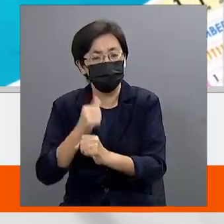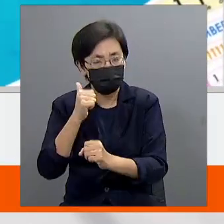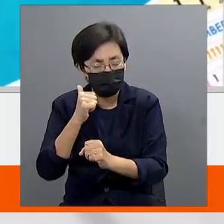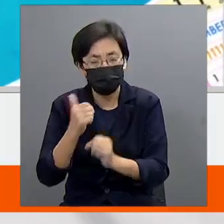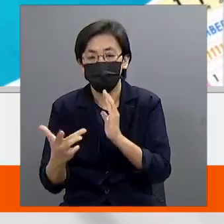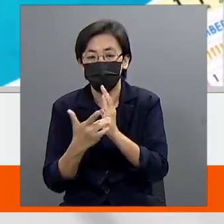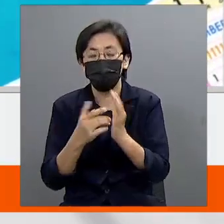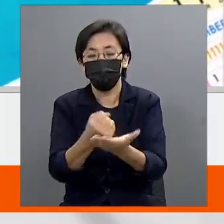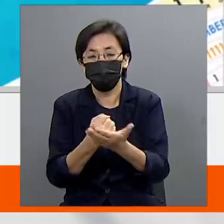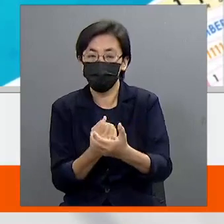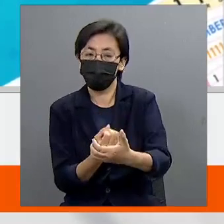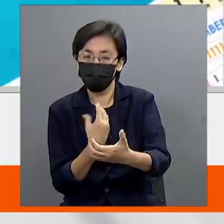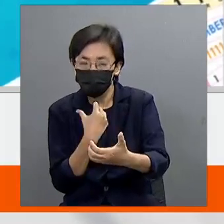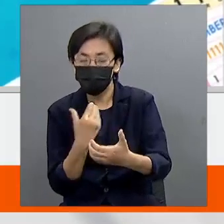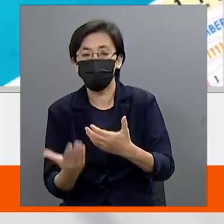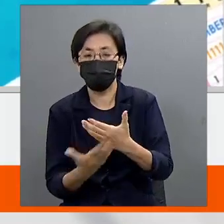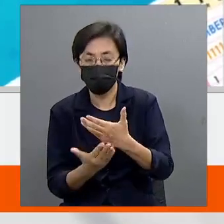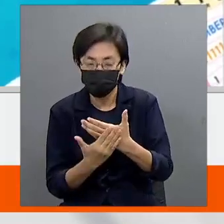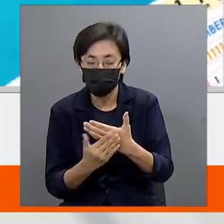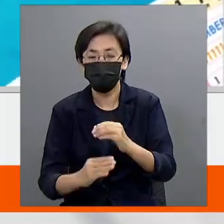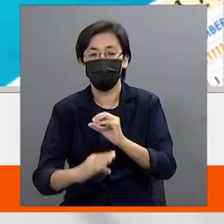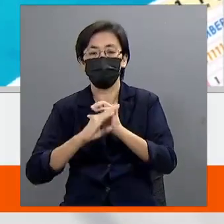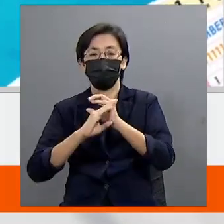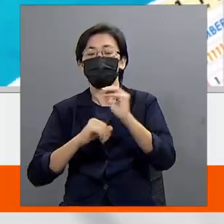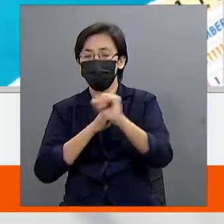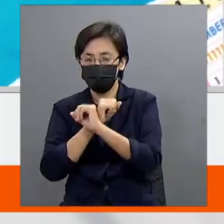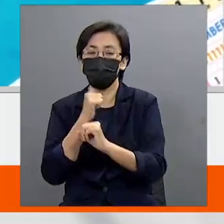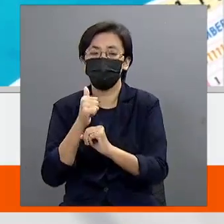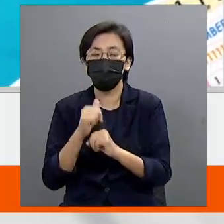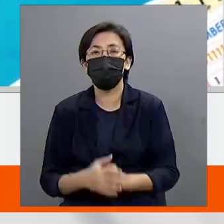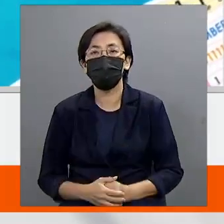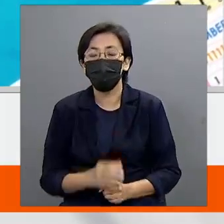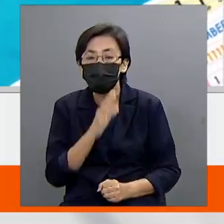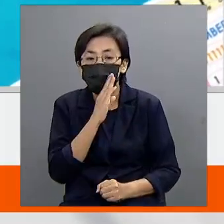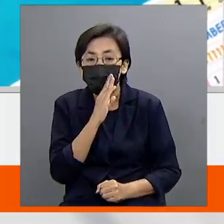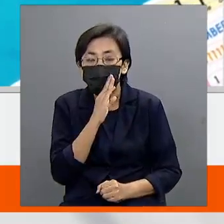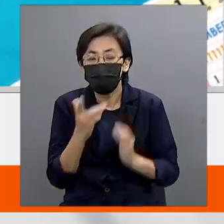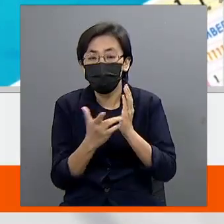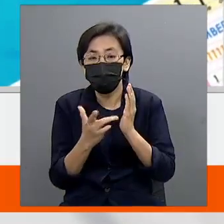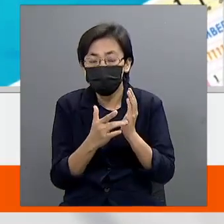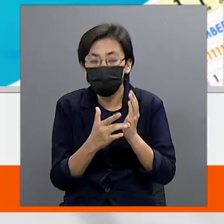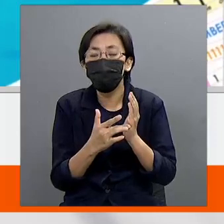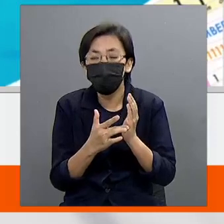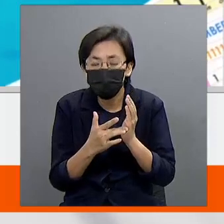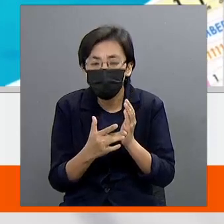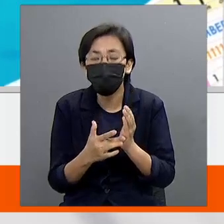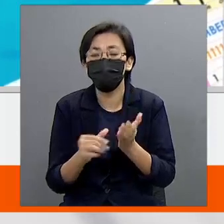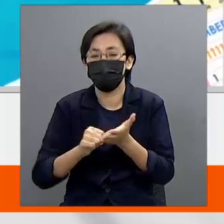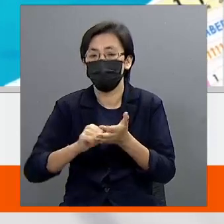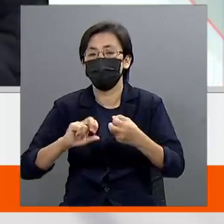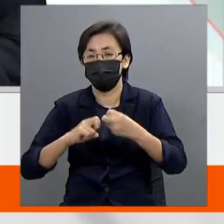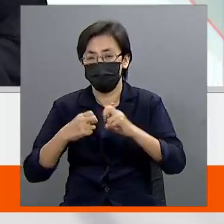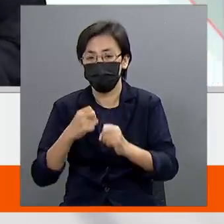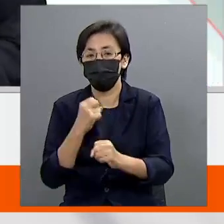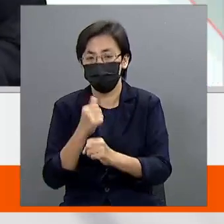ทั้งหมดมันก็น่าจะทำให้เทคโนโลยีมันก็ช่วยกันในการลดปัญหาลงไปได้ แต่ทีนี้